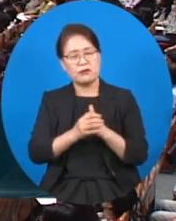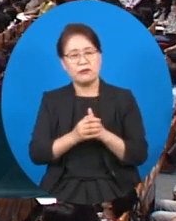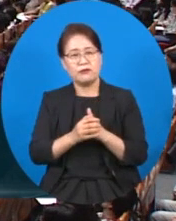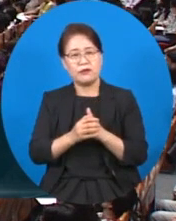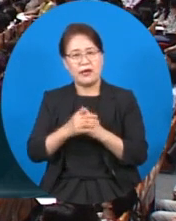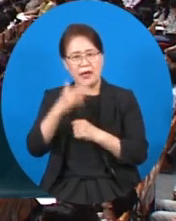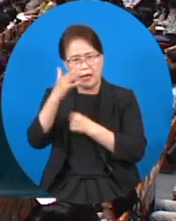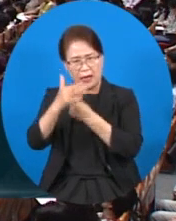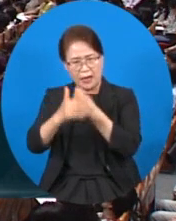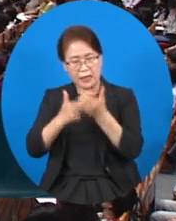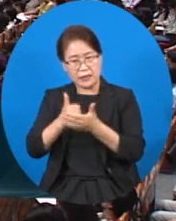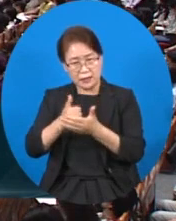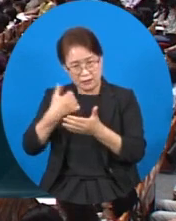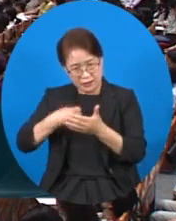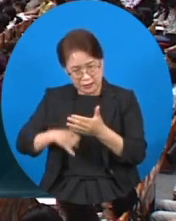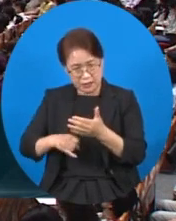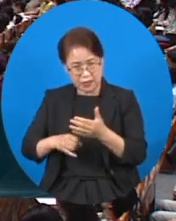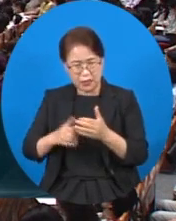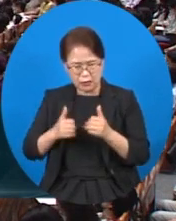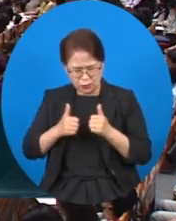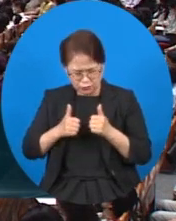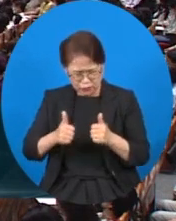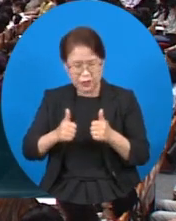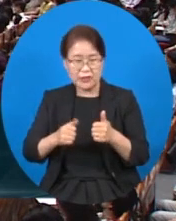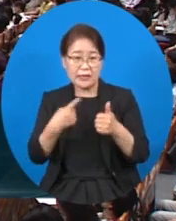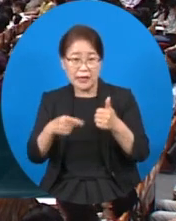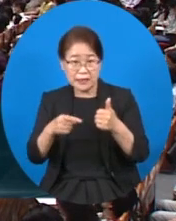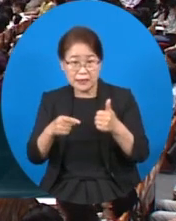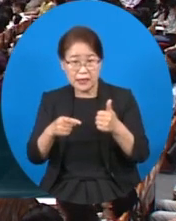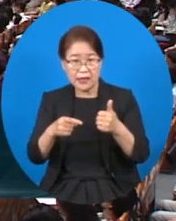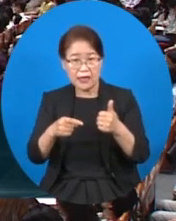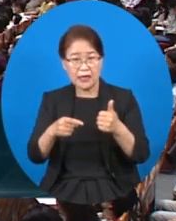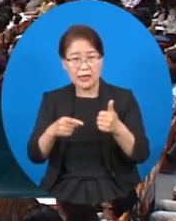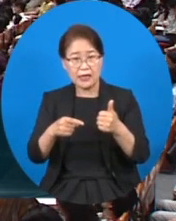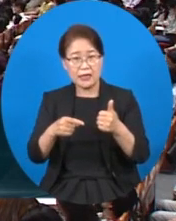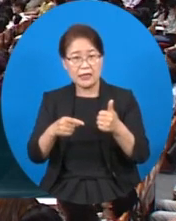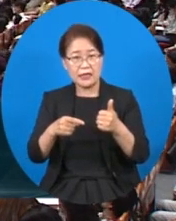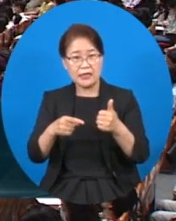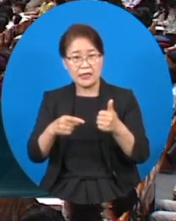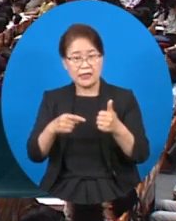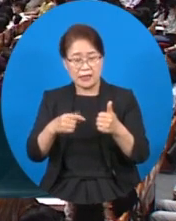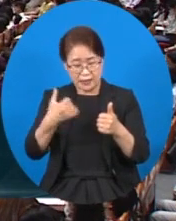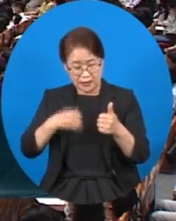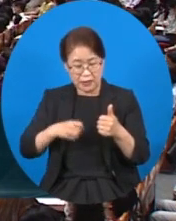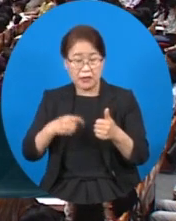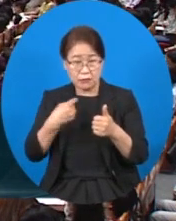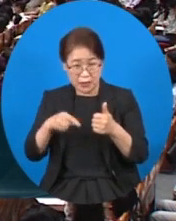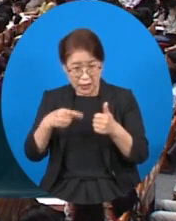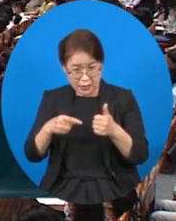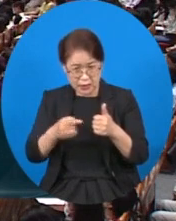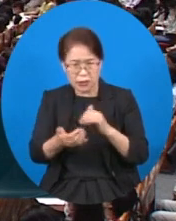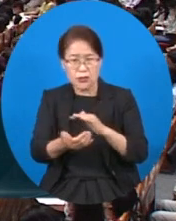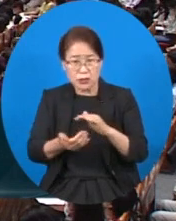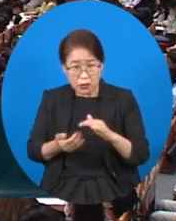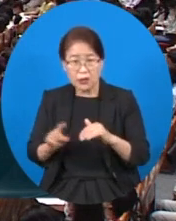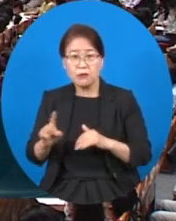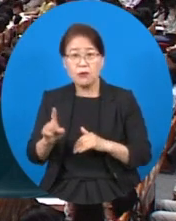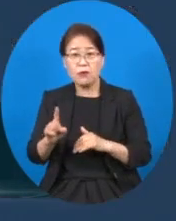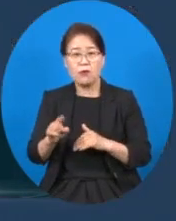말씀을 부지런히 가르치라고 그랬잖아요. 그런데요, 자녀에게 하나님의 말씀을 부지런히 가르치기